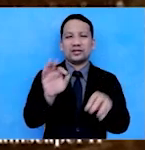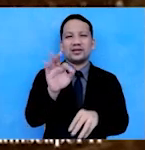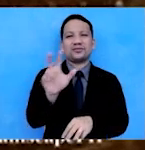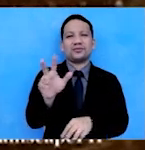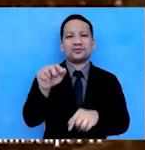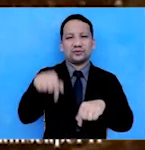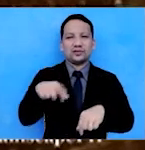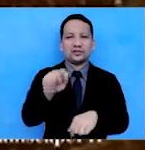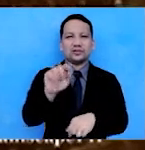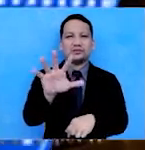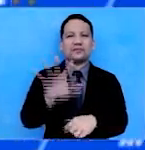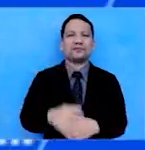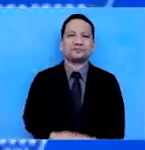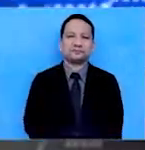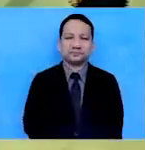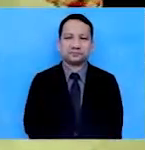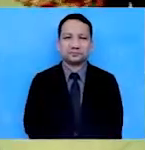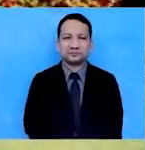sa TV5.